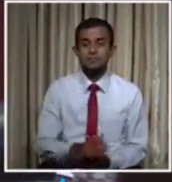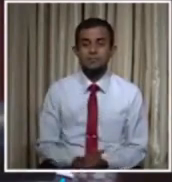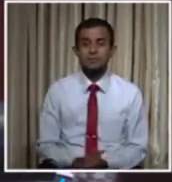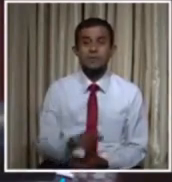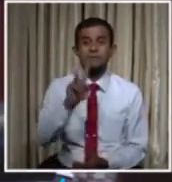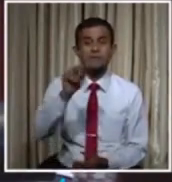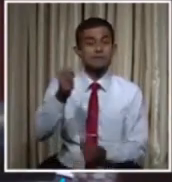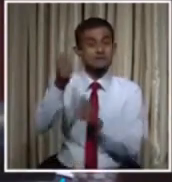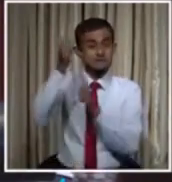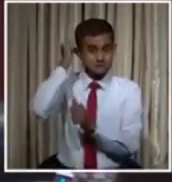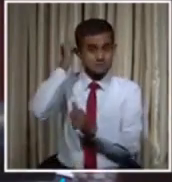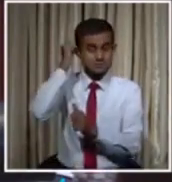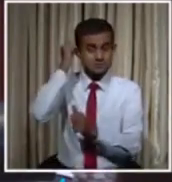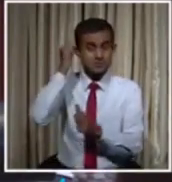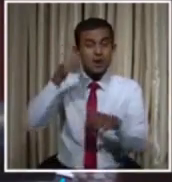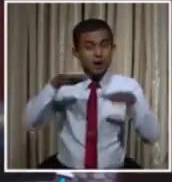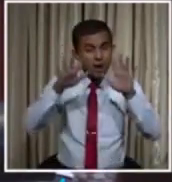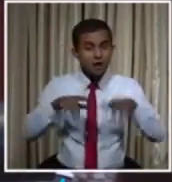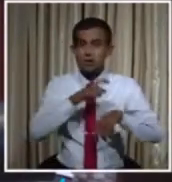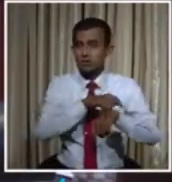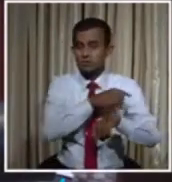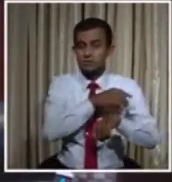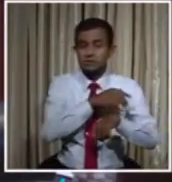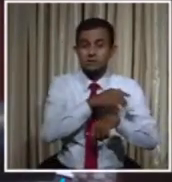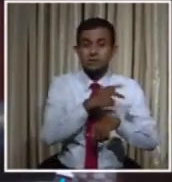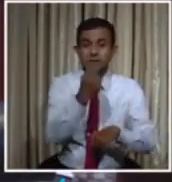1920 දශකයේ අගභාගයේ සහ